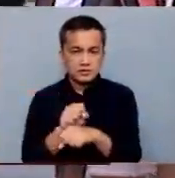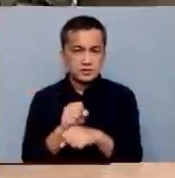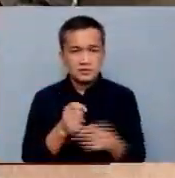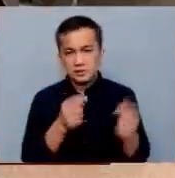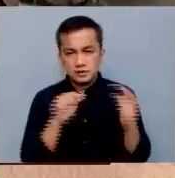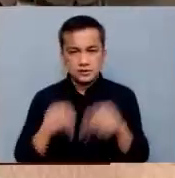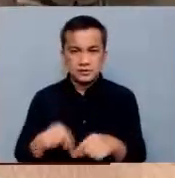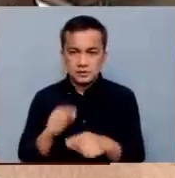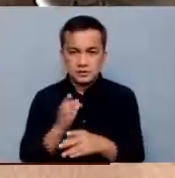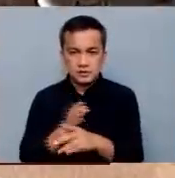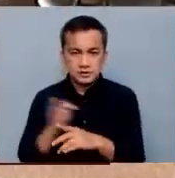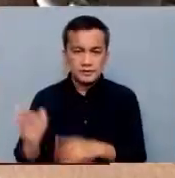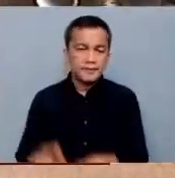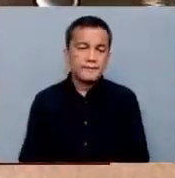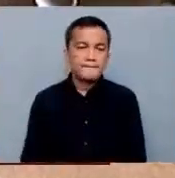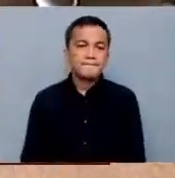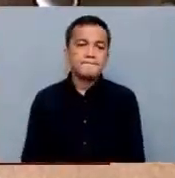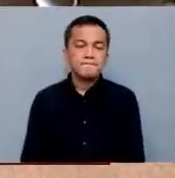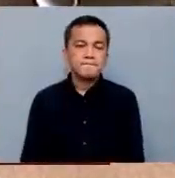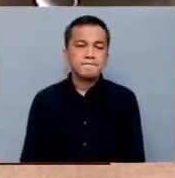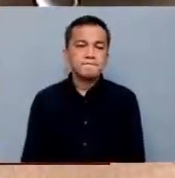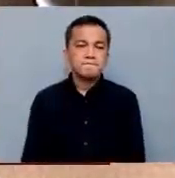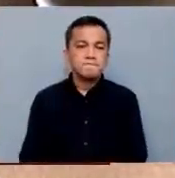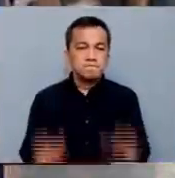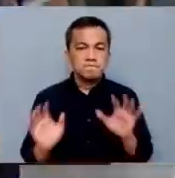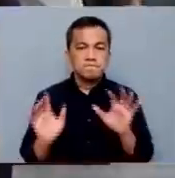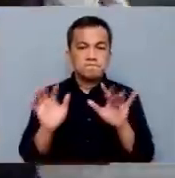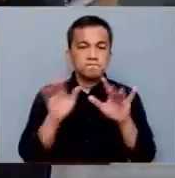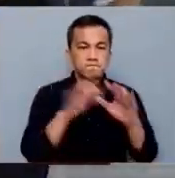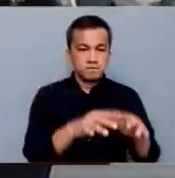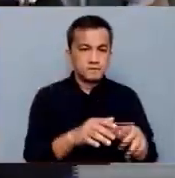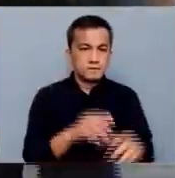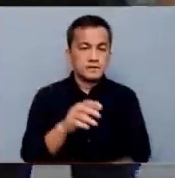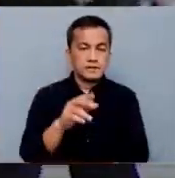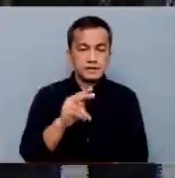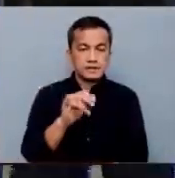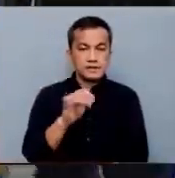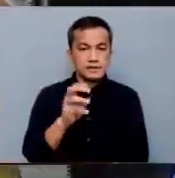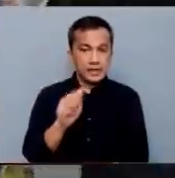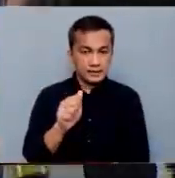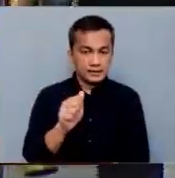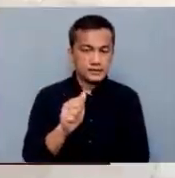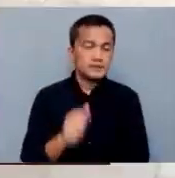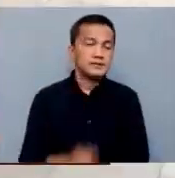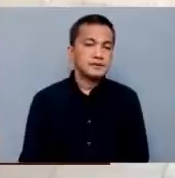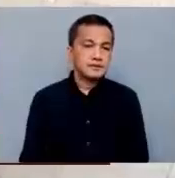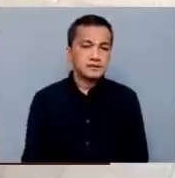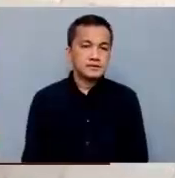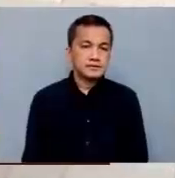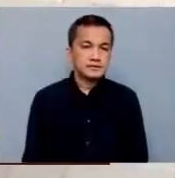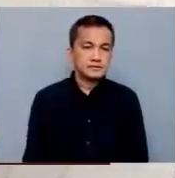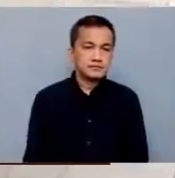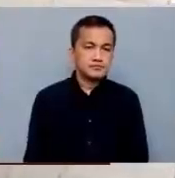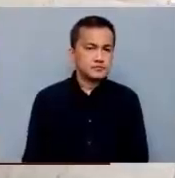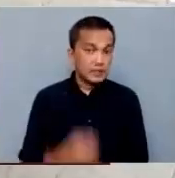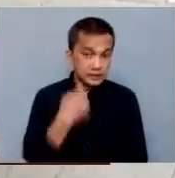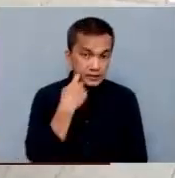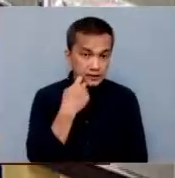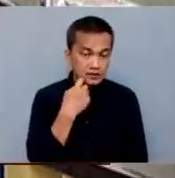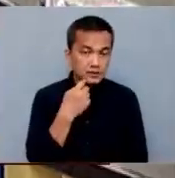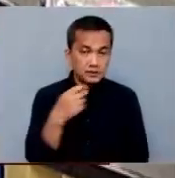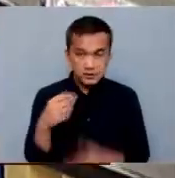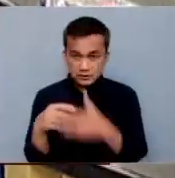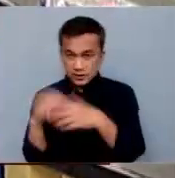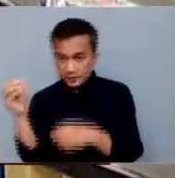pumunta. Dinagsari ng mga pasahero ang Ninoy Aquino International Airport kanina. Kaya mula sa labas hanggang sa mga